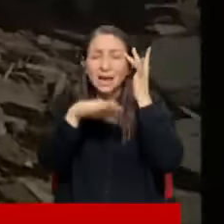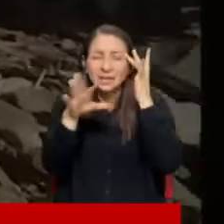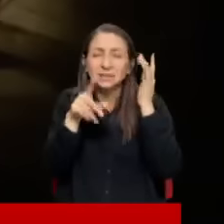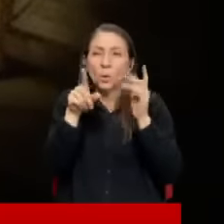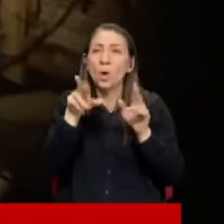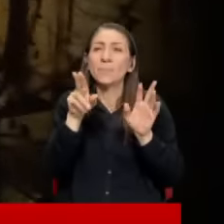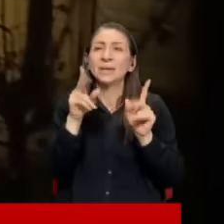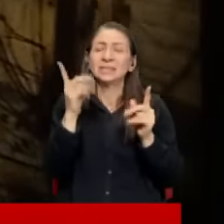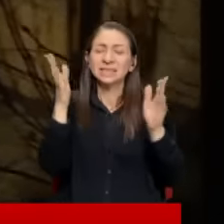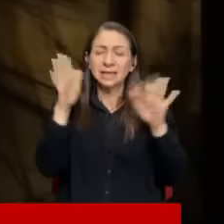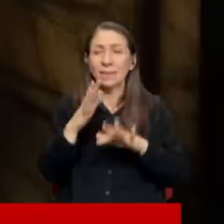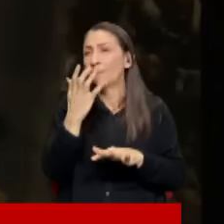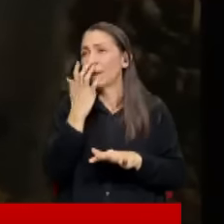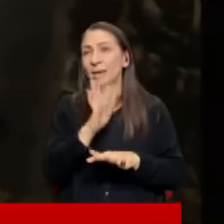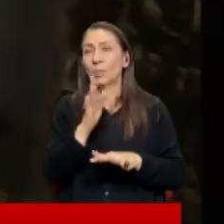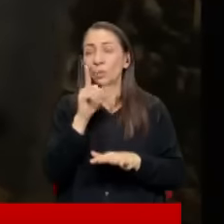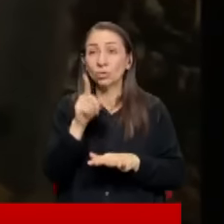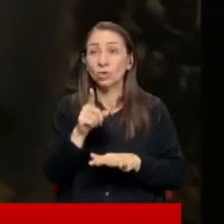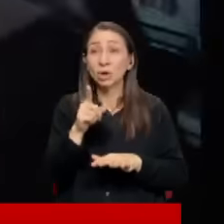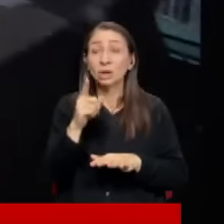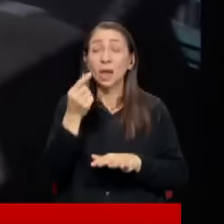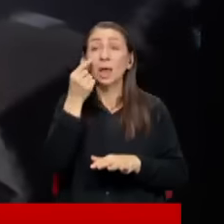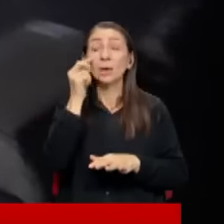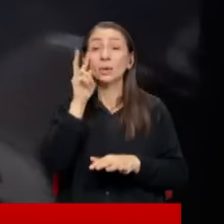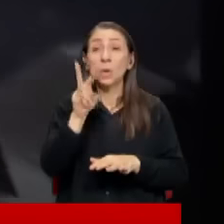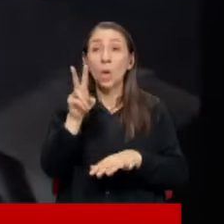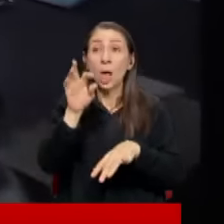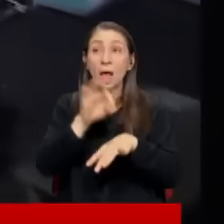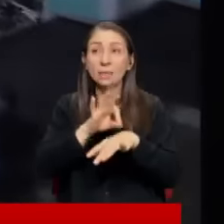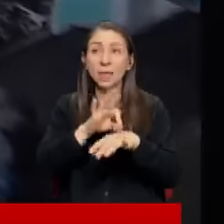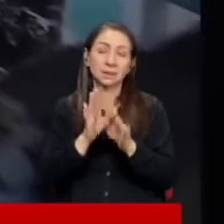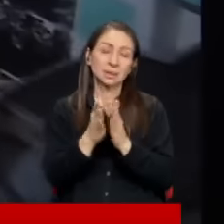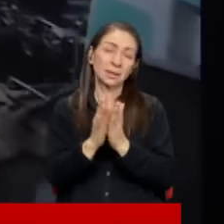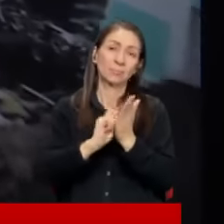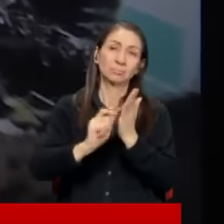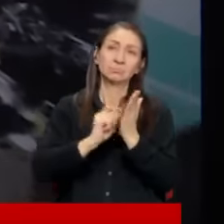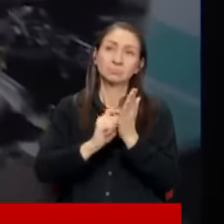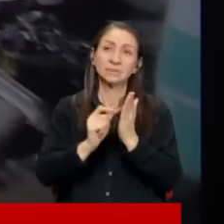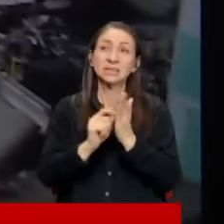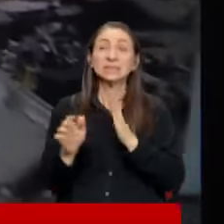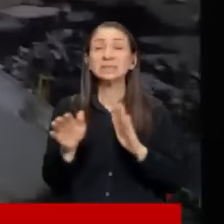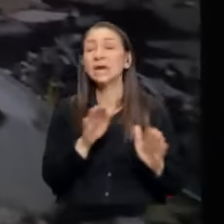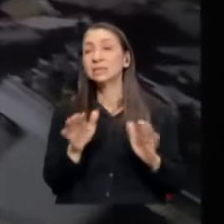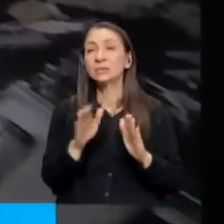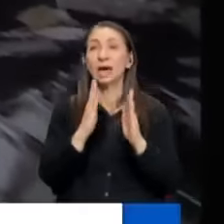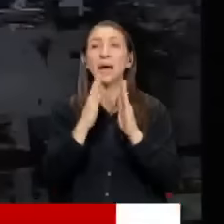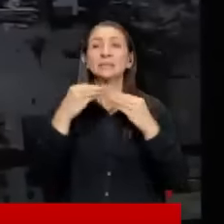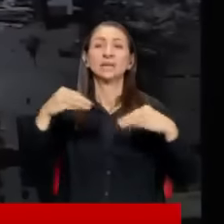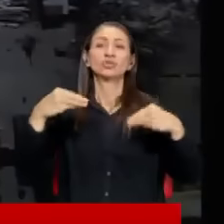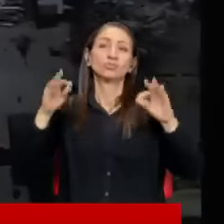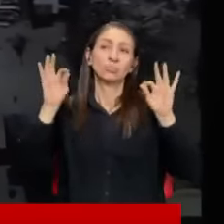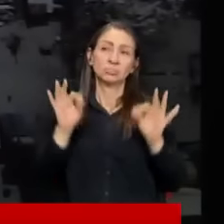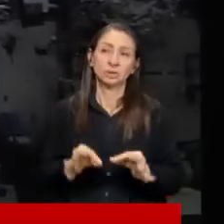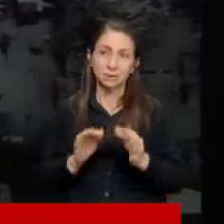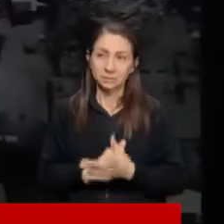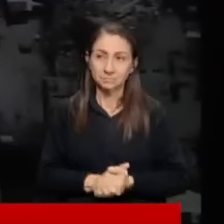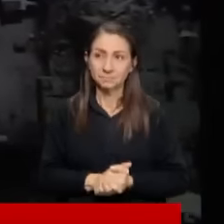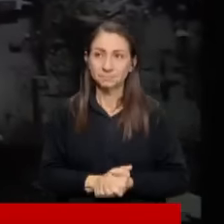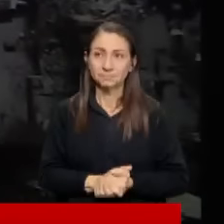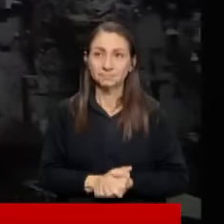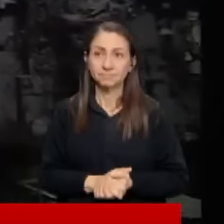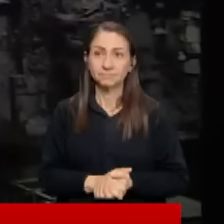onlar da böyle bir yıkım beklemiyordu. Şahit oldukları o anlar kitap oldu. Sarsılma raflardaki yerini aldı. Adetin